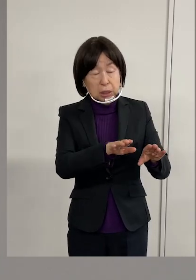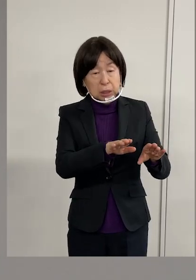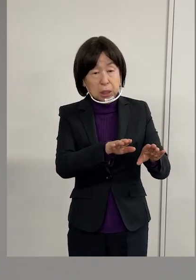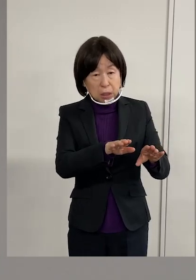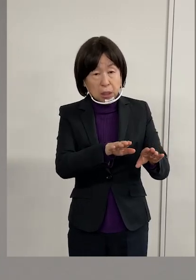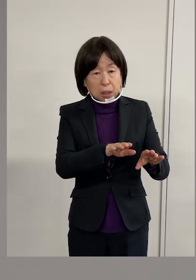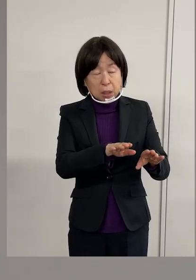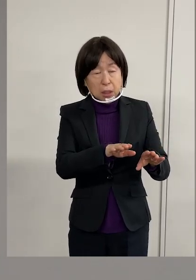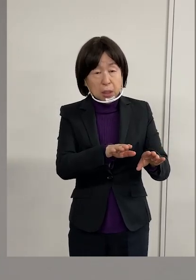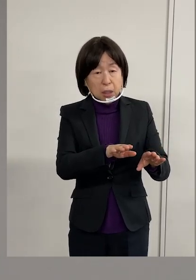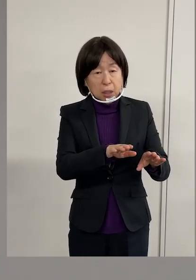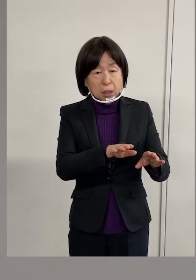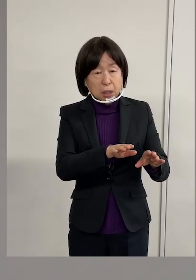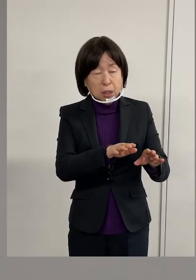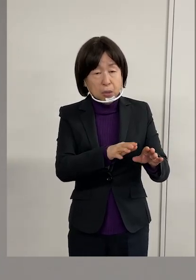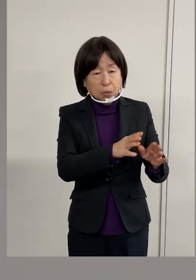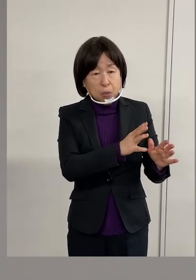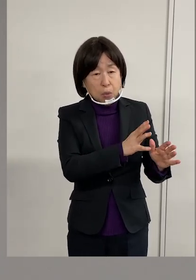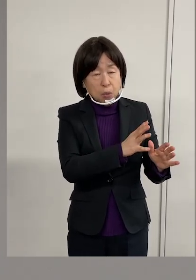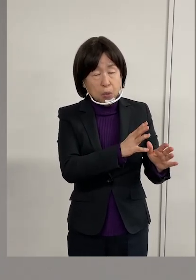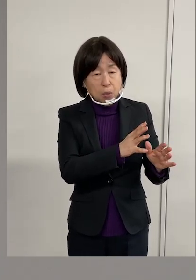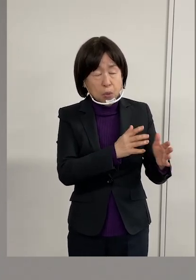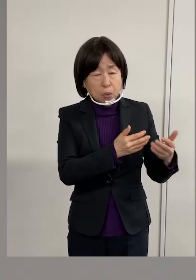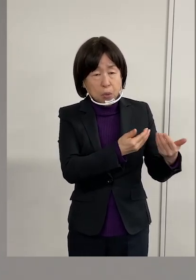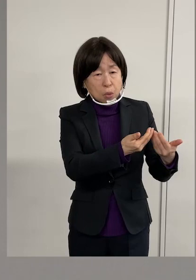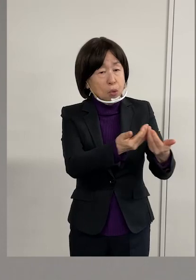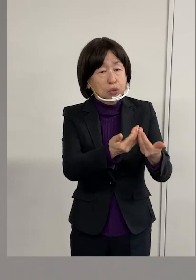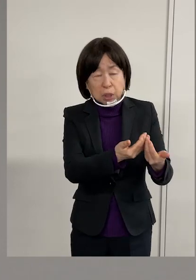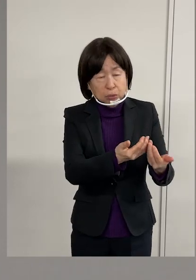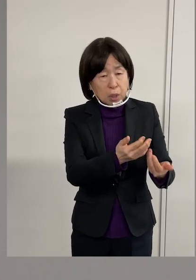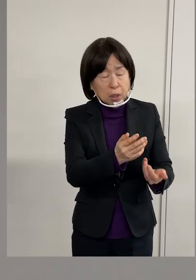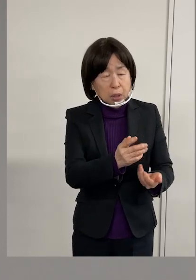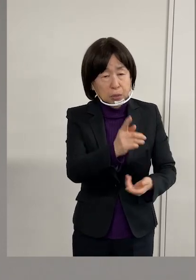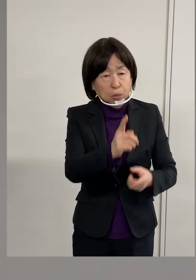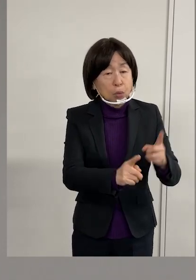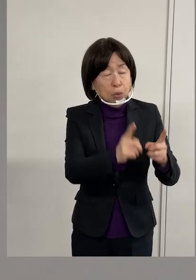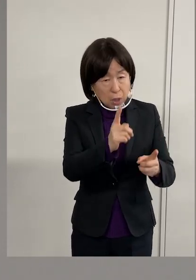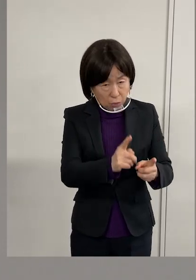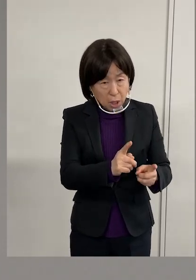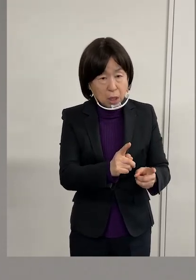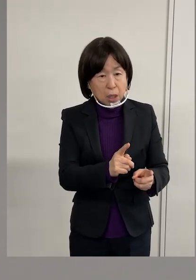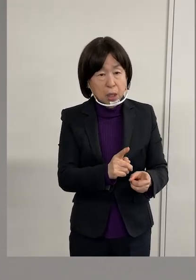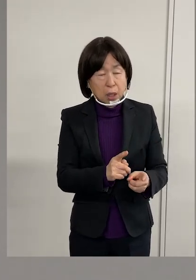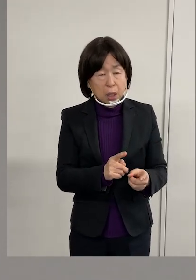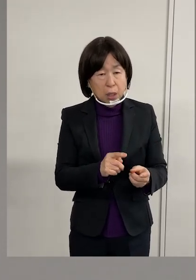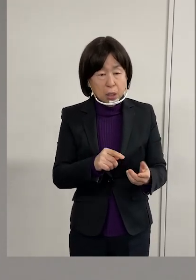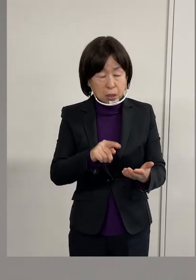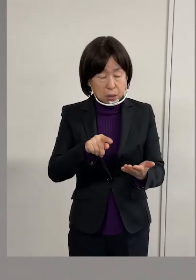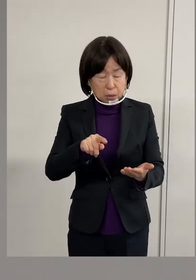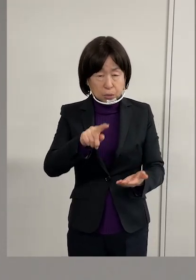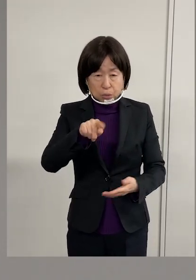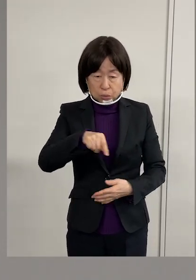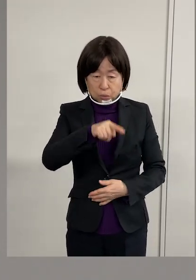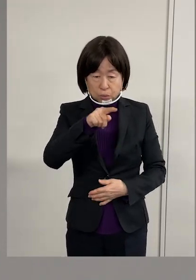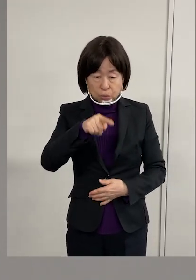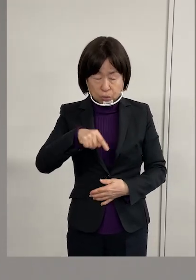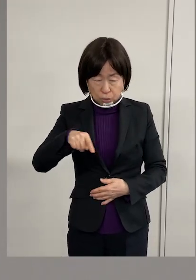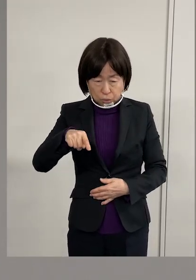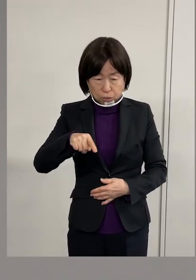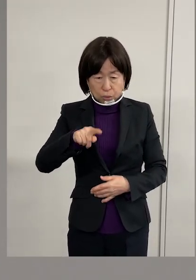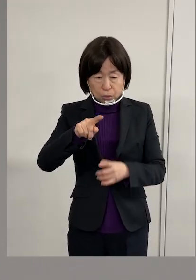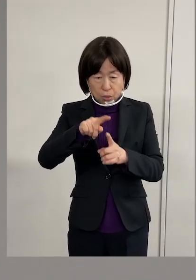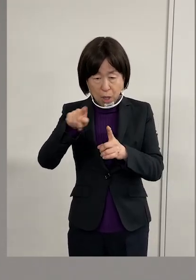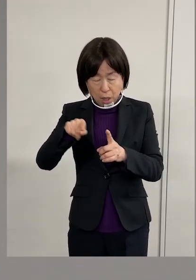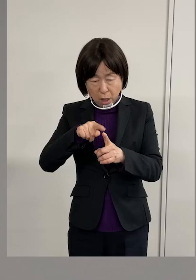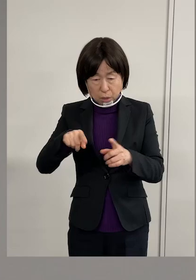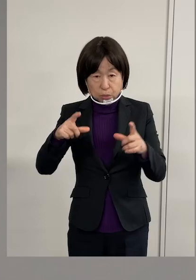しております。まあ、こういうQR コードもあるんですが、またこの QR コードをできるだけ分かりやすくですね、ホームページ上でも出していきたいと思います